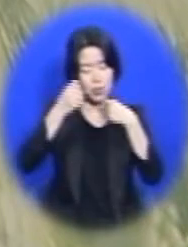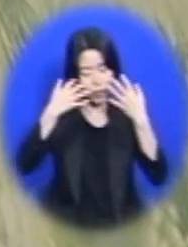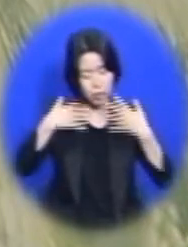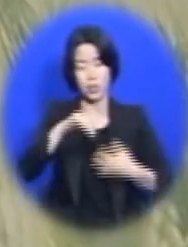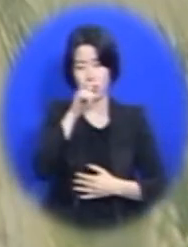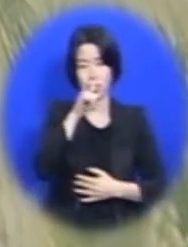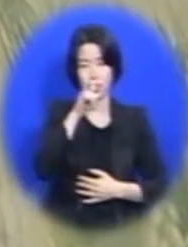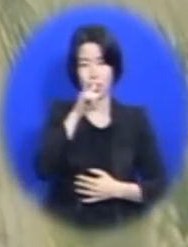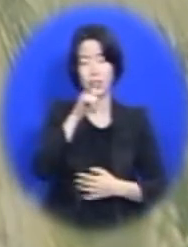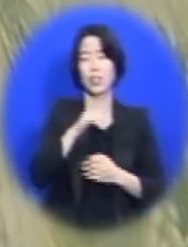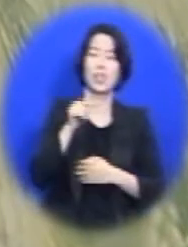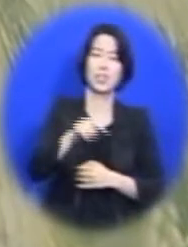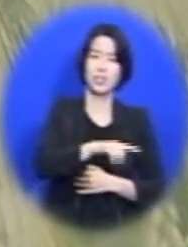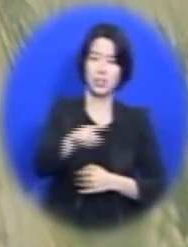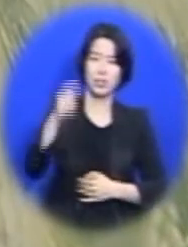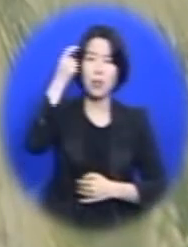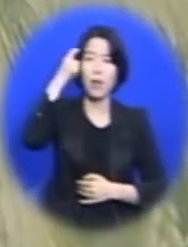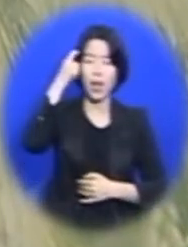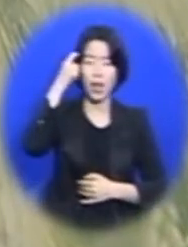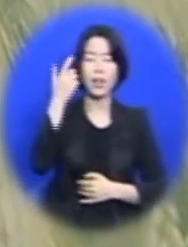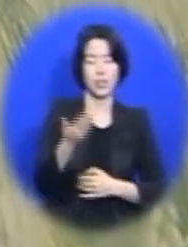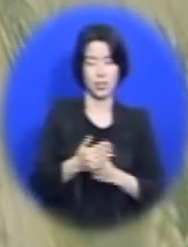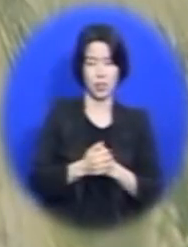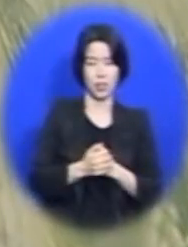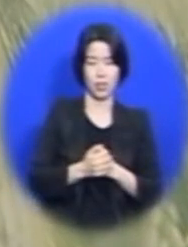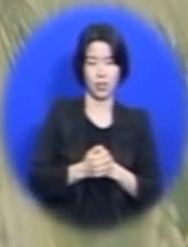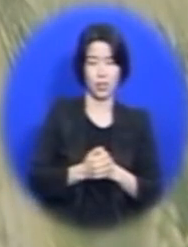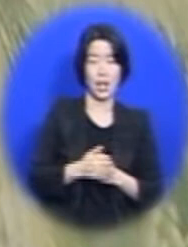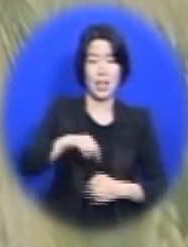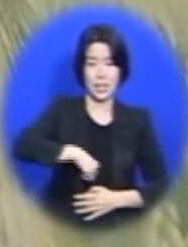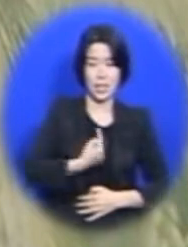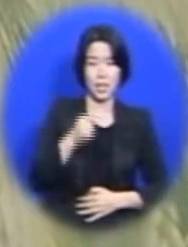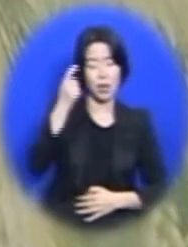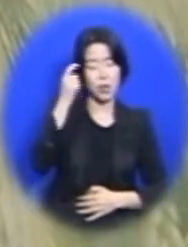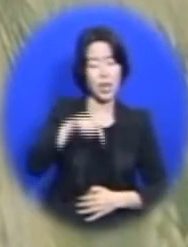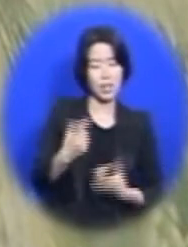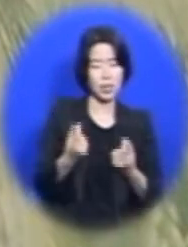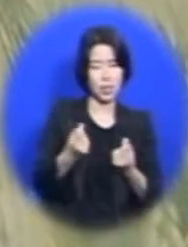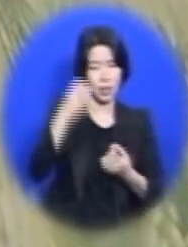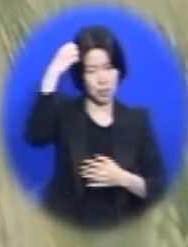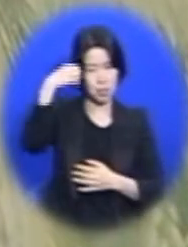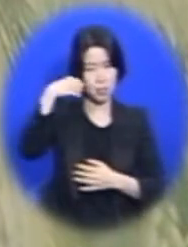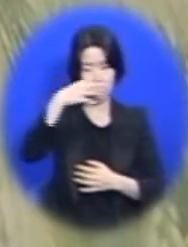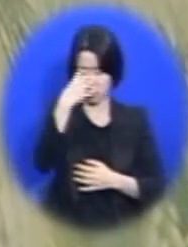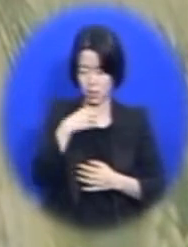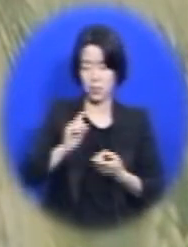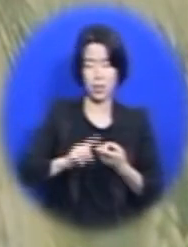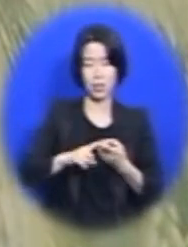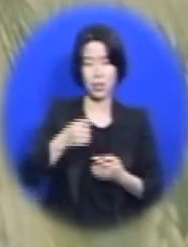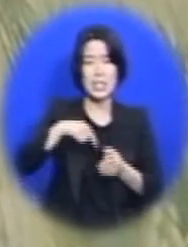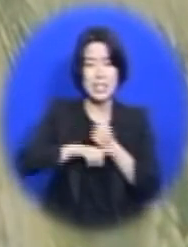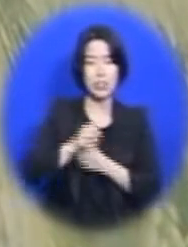겁니다. 그들이 왜 그랬을까요? 자기들이 왜 이렇게 비참하게 됐는지 이유를 깨달은